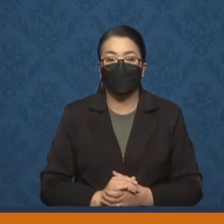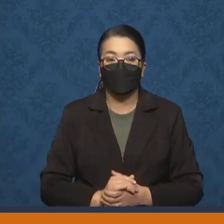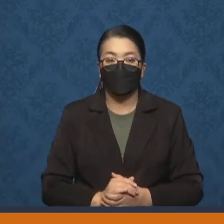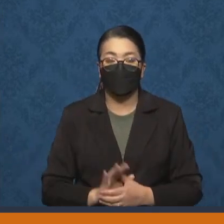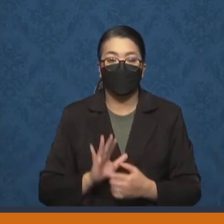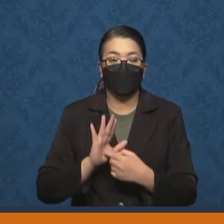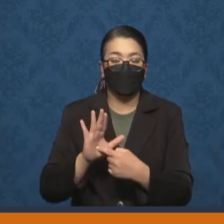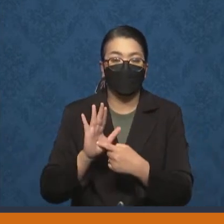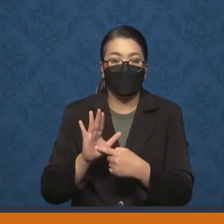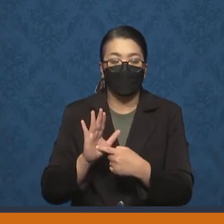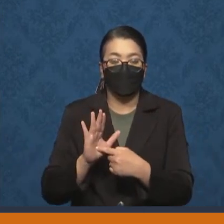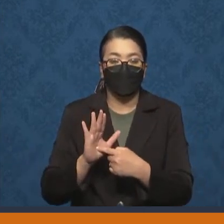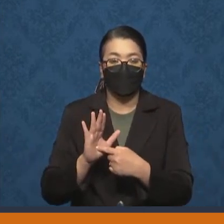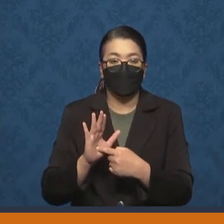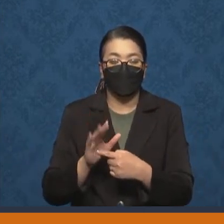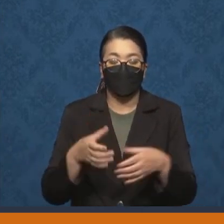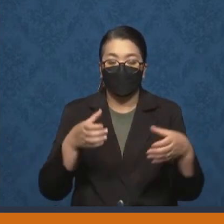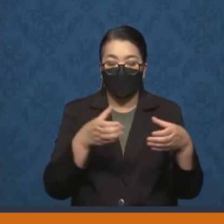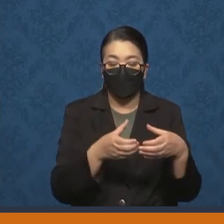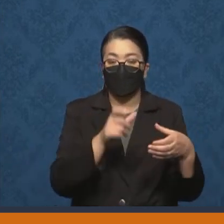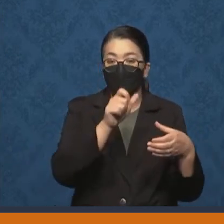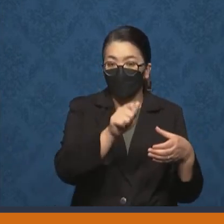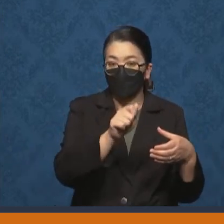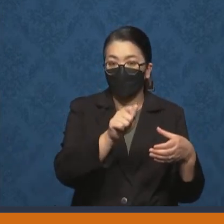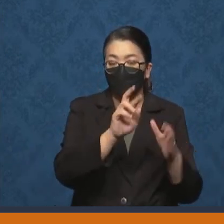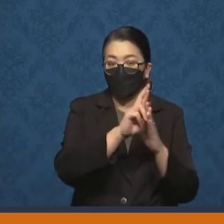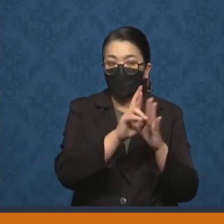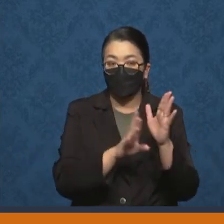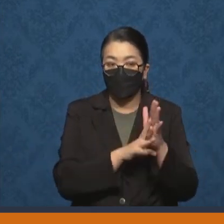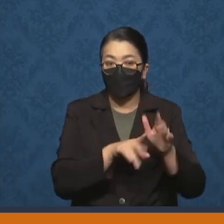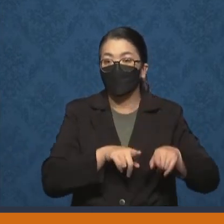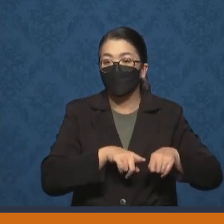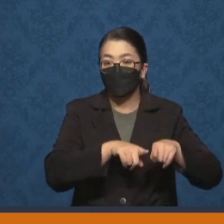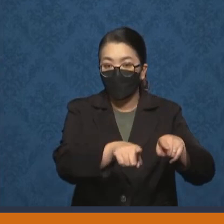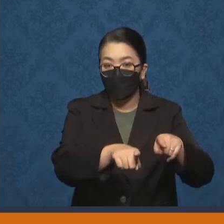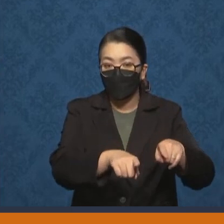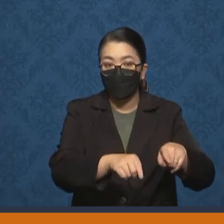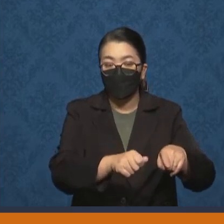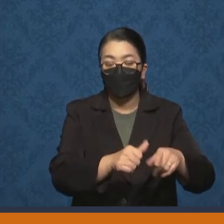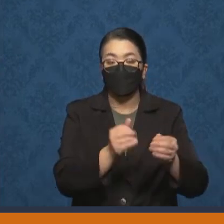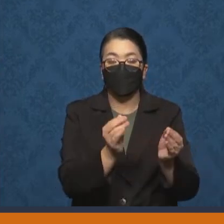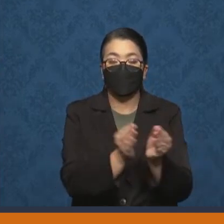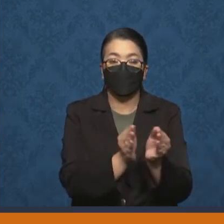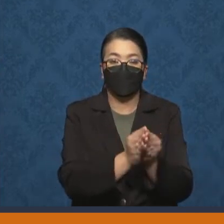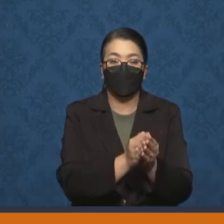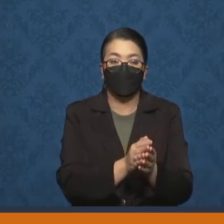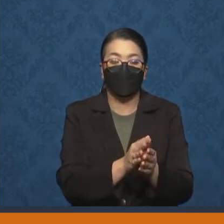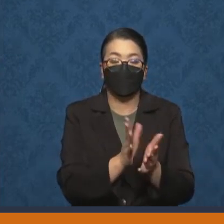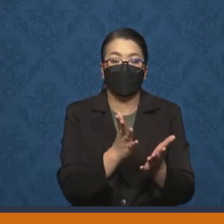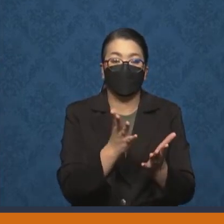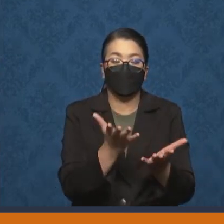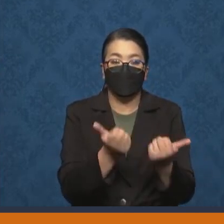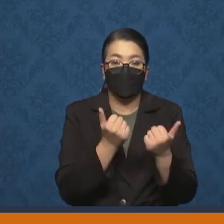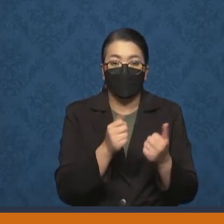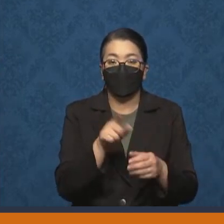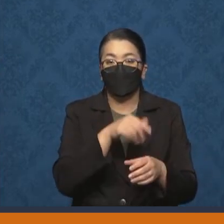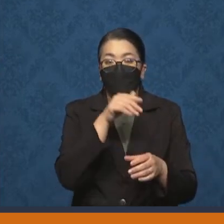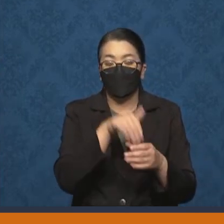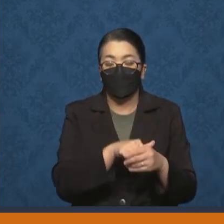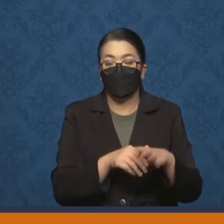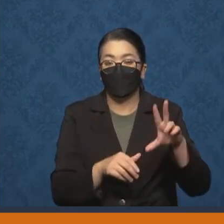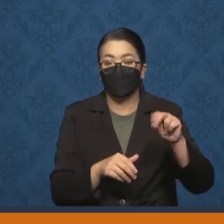มยกตัวอย่างง่ายๆครับอย่างกรณีพรรค A เนี่ยครับด้วยระบบคู่ขนานนะครับสัดส่วนใบเลือกตั้งใบที่2ได้รับผลการเลือกตั้งอยู่